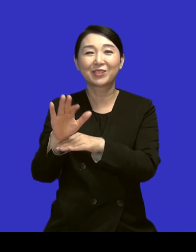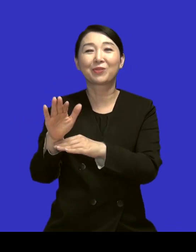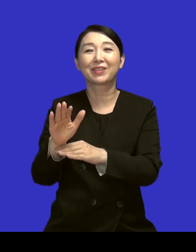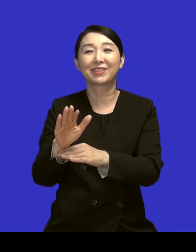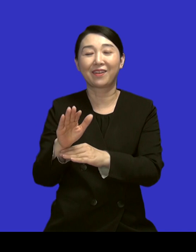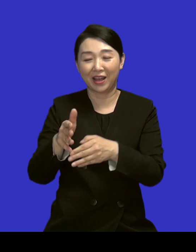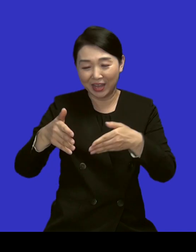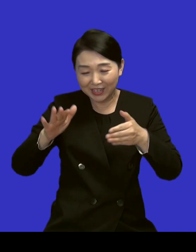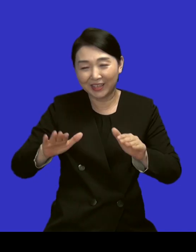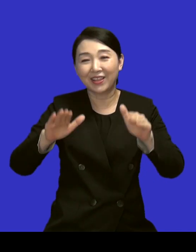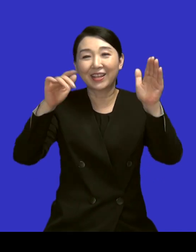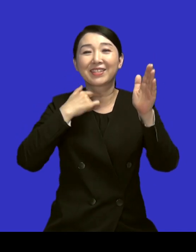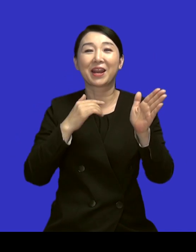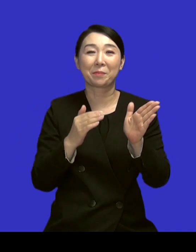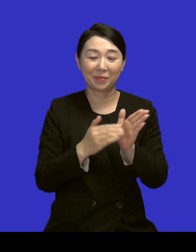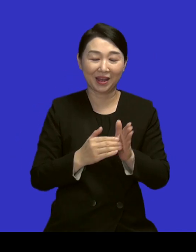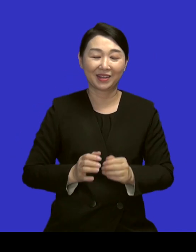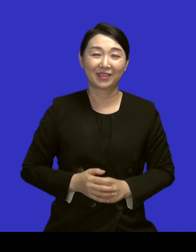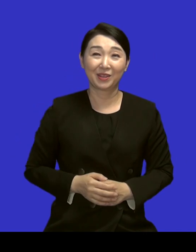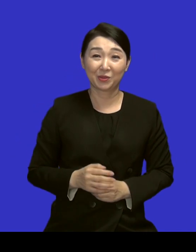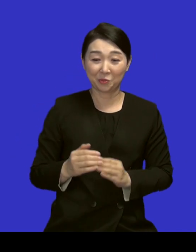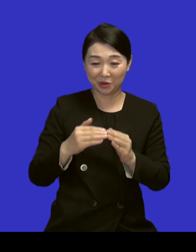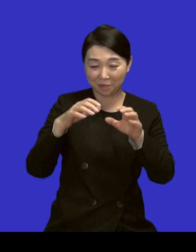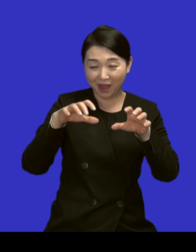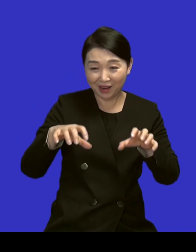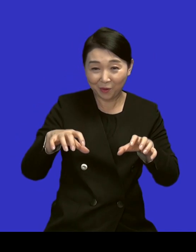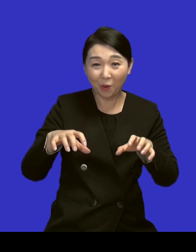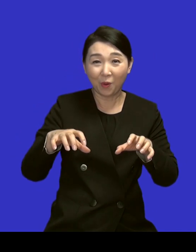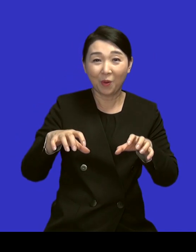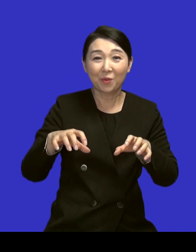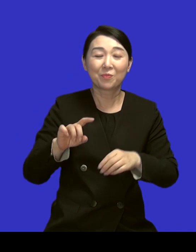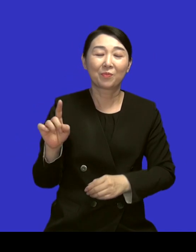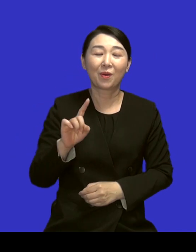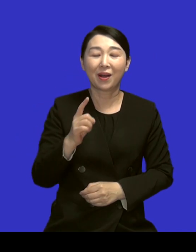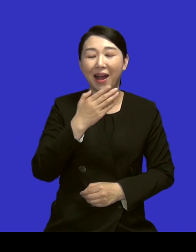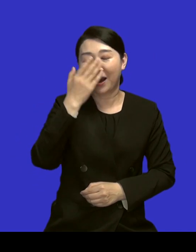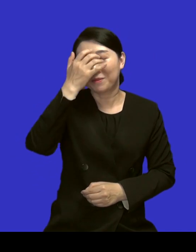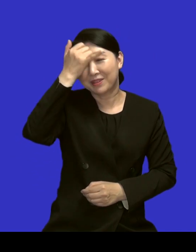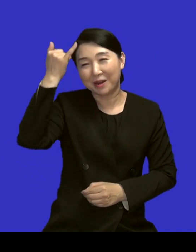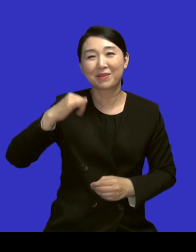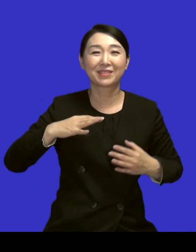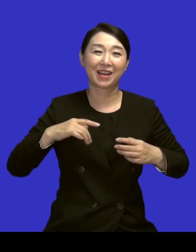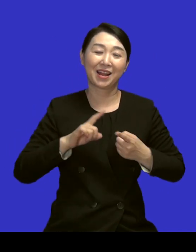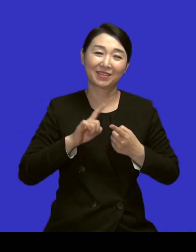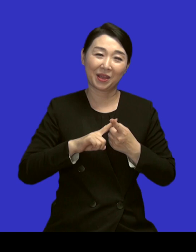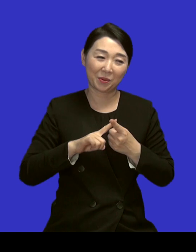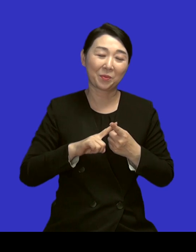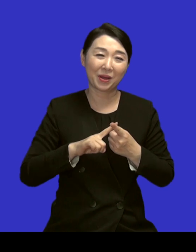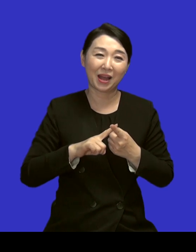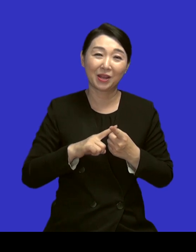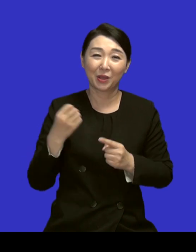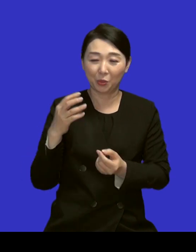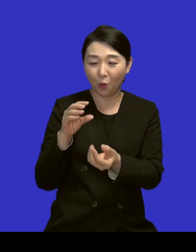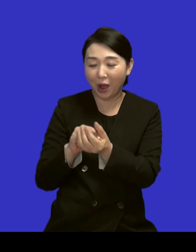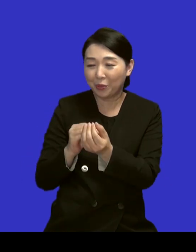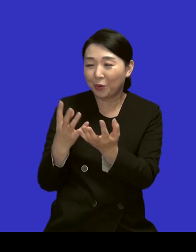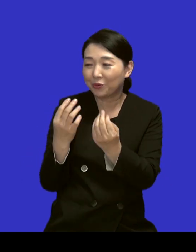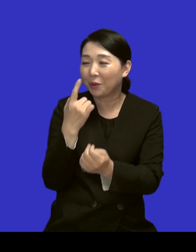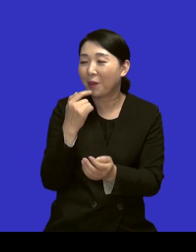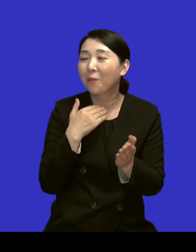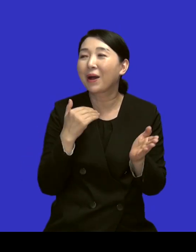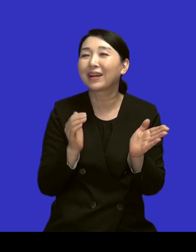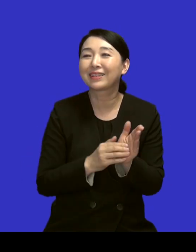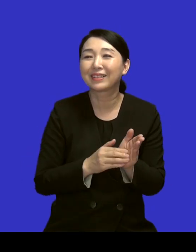할머니 할아버지들의 자랑으로 이렇게 화투로 수학을 배우면서 이렇게 촌놈으로 이렇게 잘 자랐는데